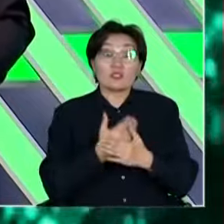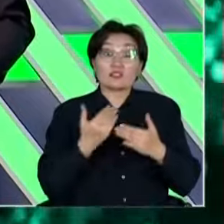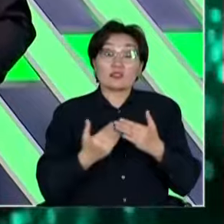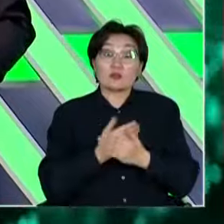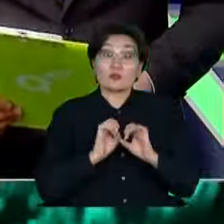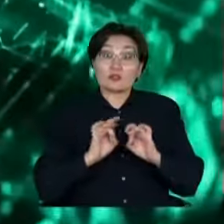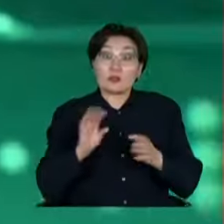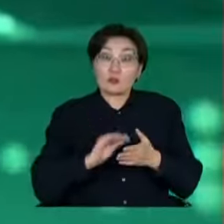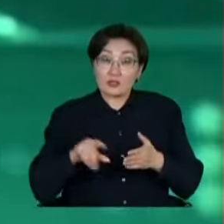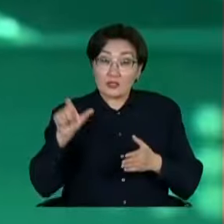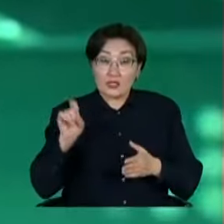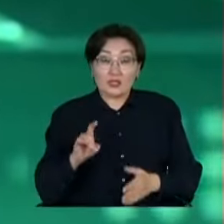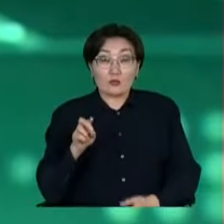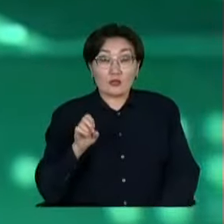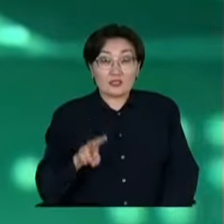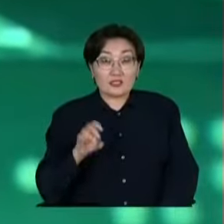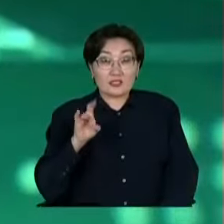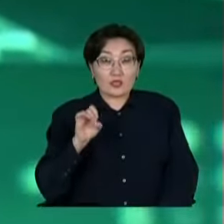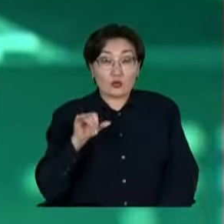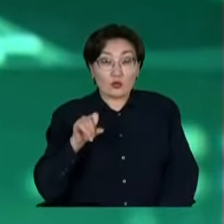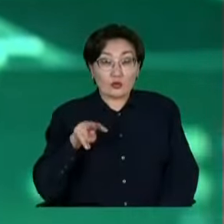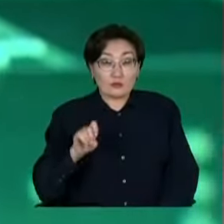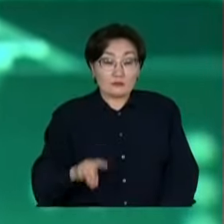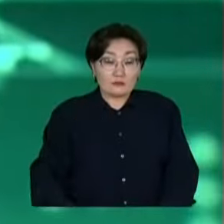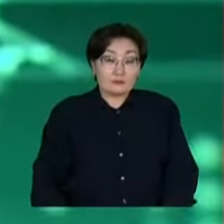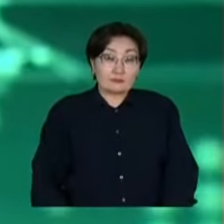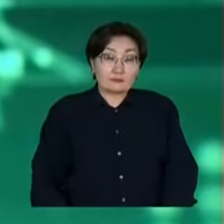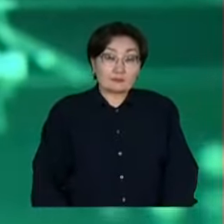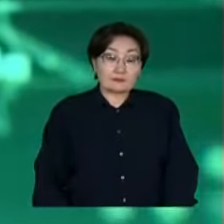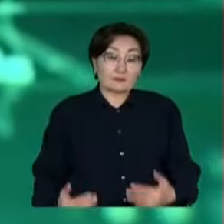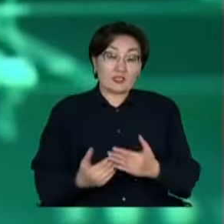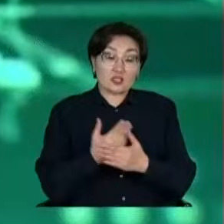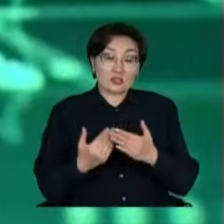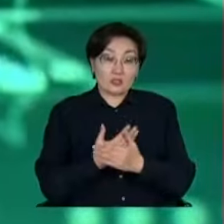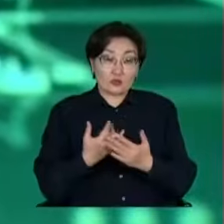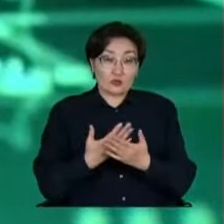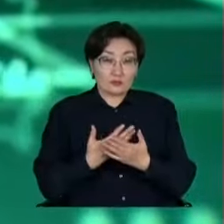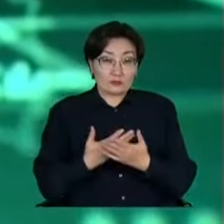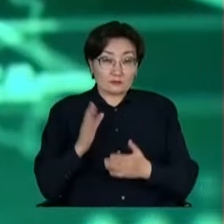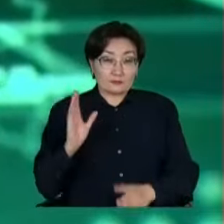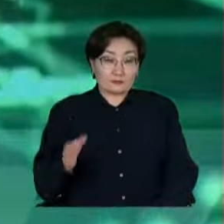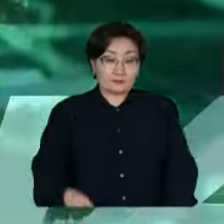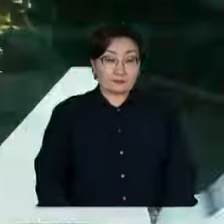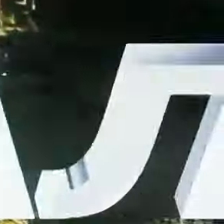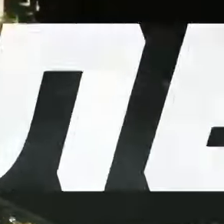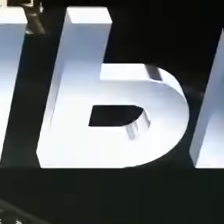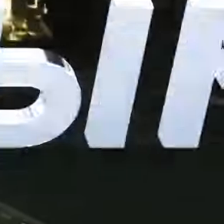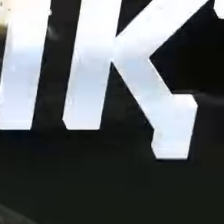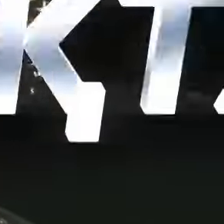айдарында сөз тартқан әріптесім Ерке Улан Сергілі болды. Жаңалықтардың екінші жартысынан көретіндеріңіз.